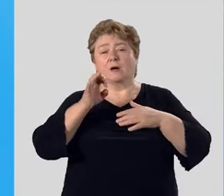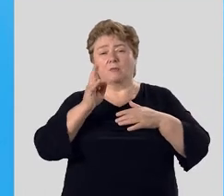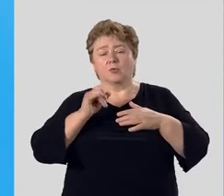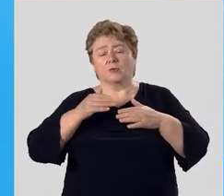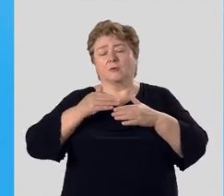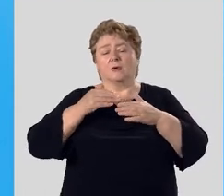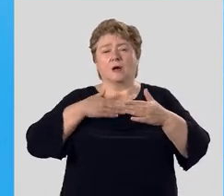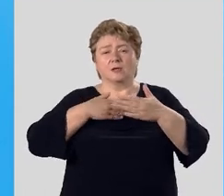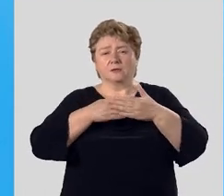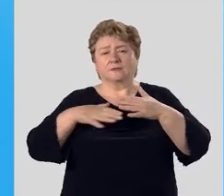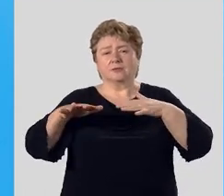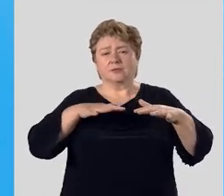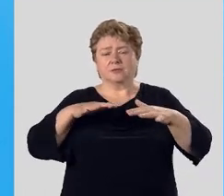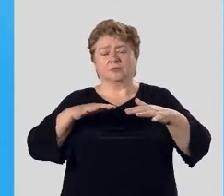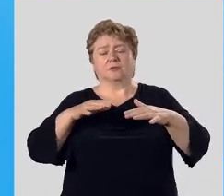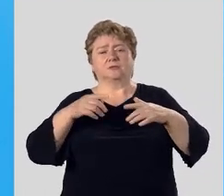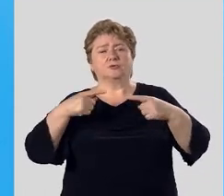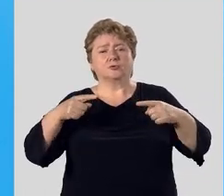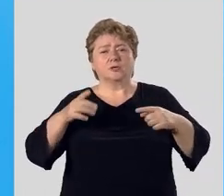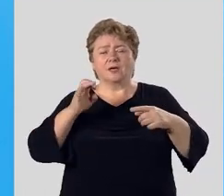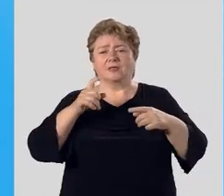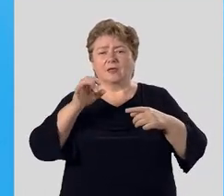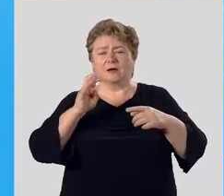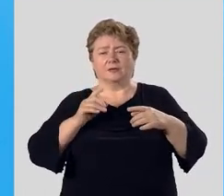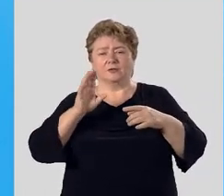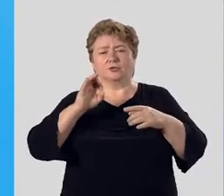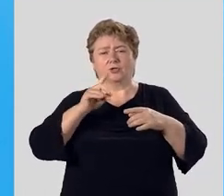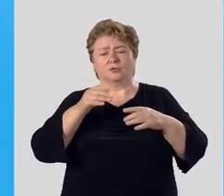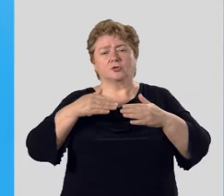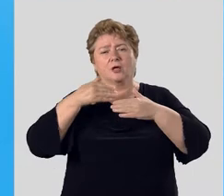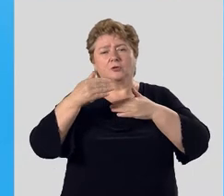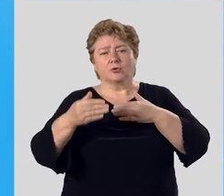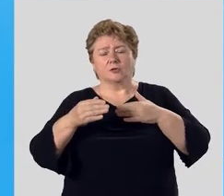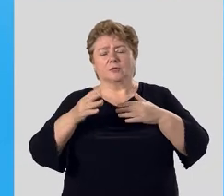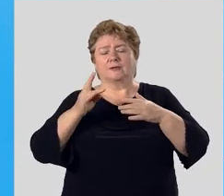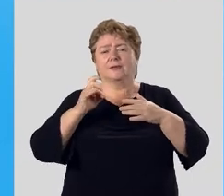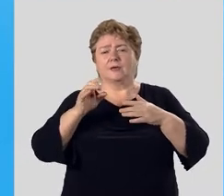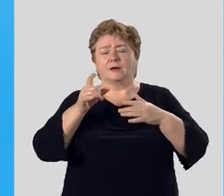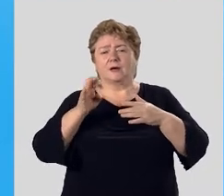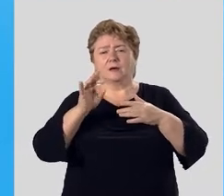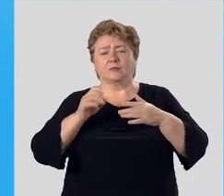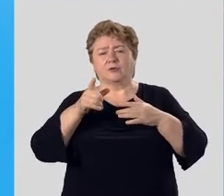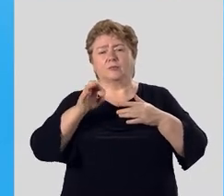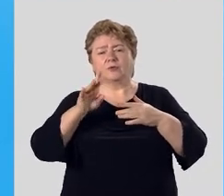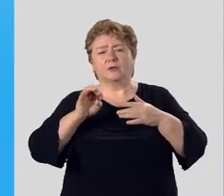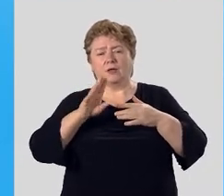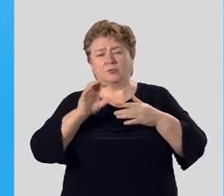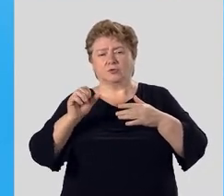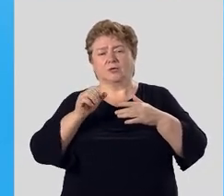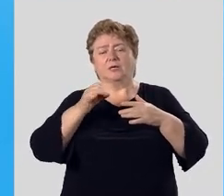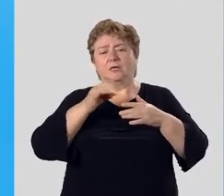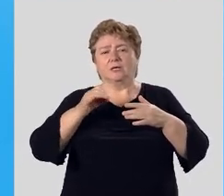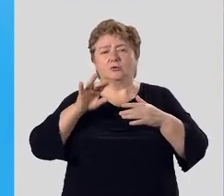гормонам, активаторам деятельности других эндокринных желез, относятся нейрогормоны гипоталамуса